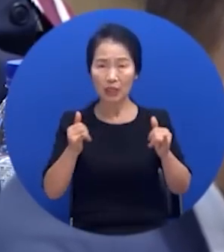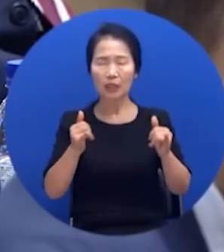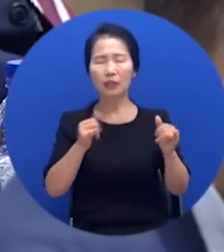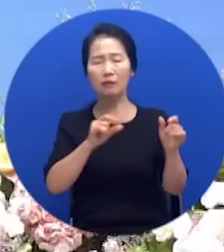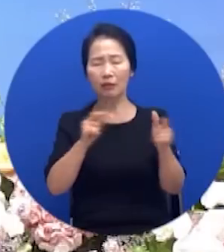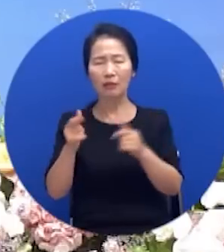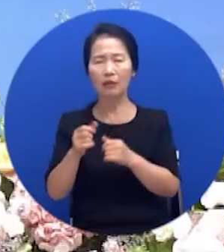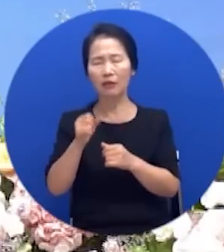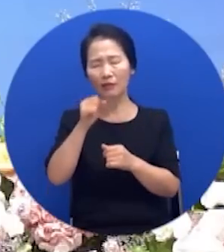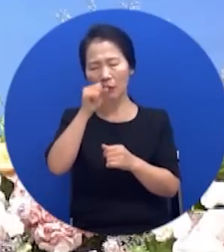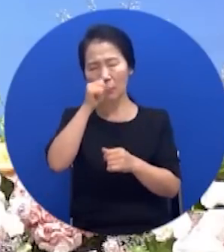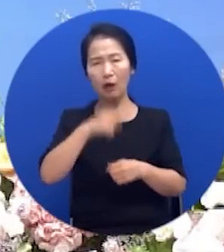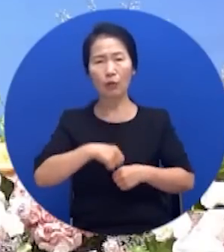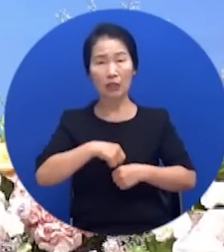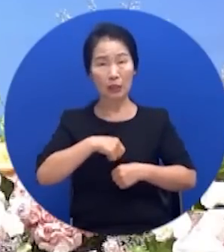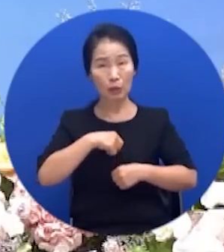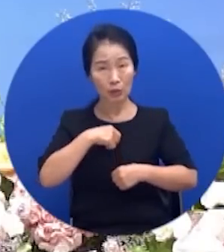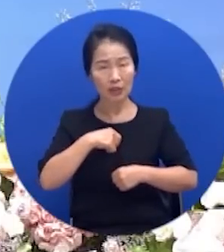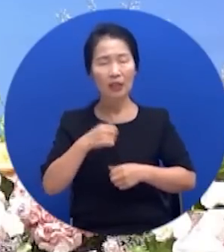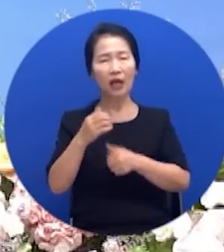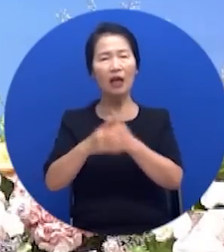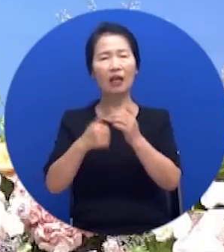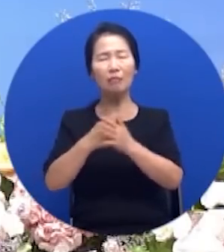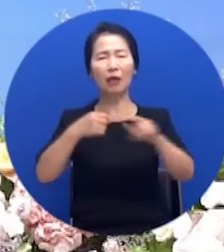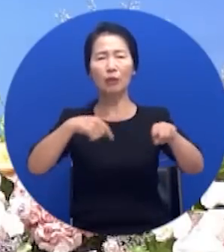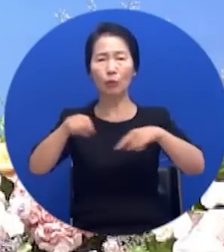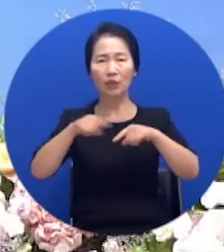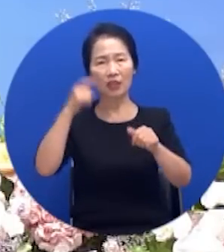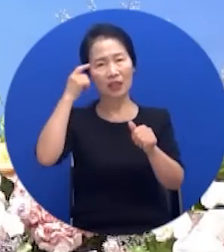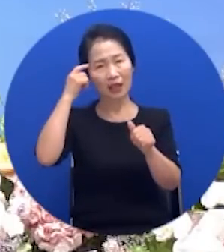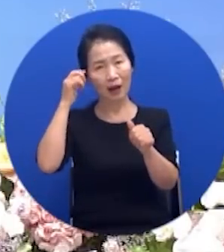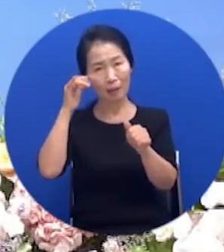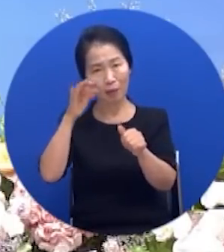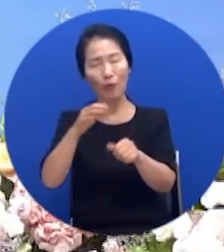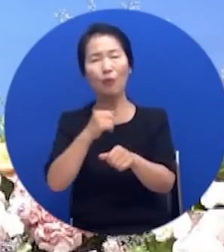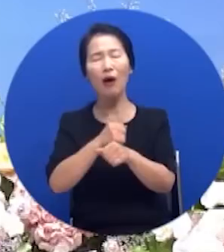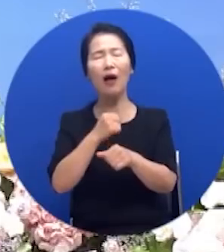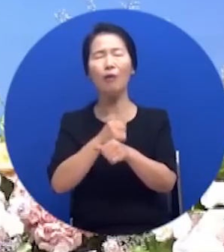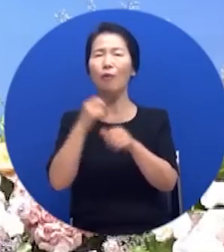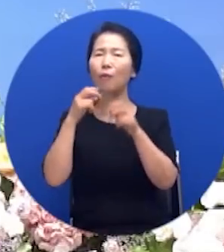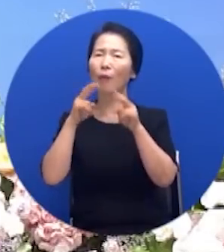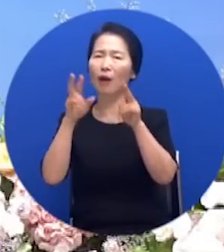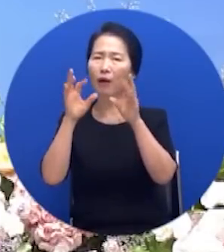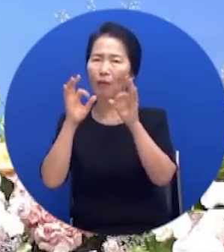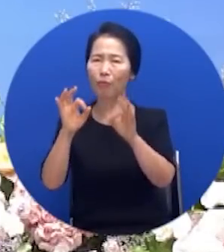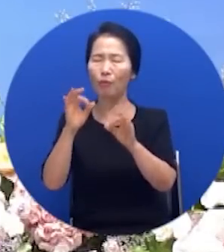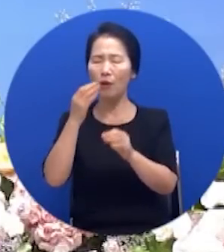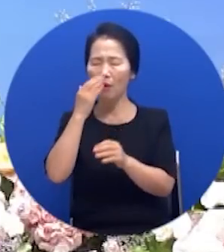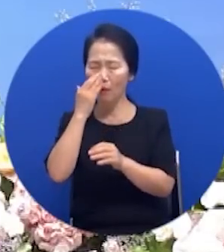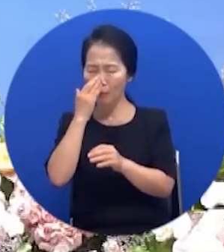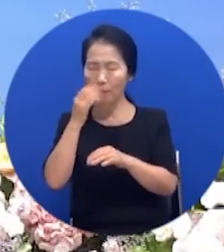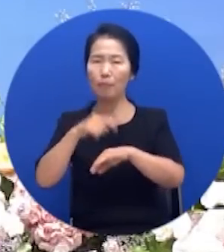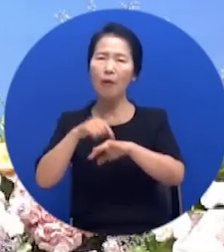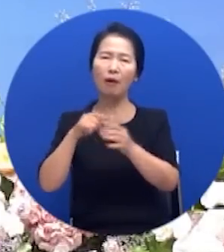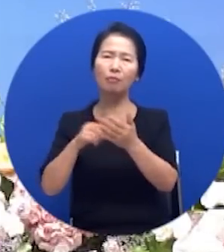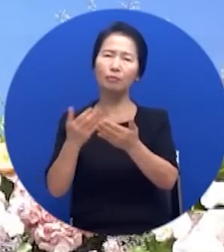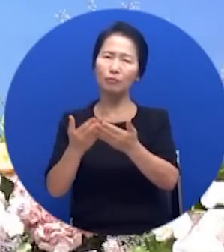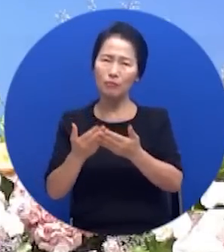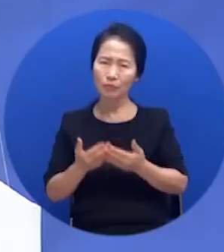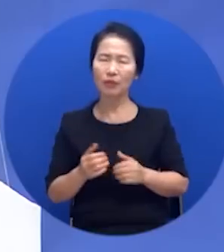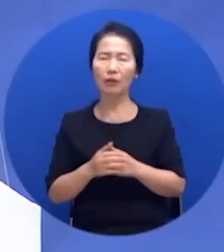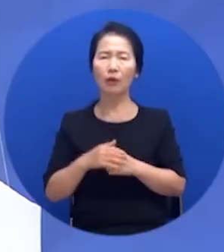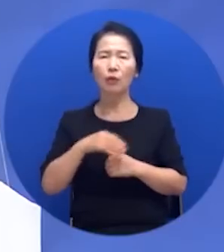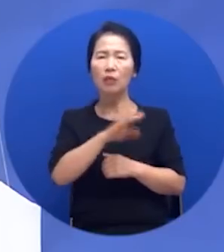선하시고 의로우신 하나님의 통치를 사모하고 바라보는 겸비한 마음을 부어주시고 우리